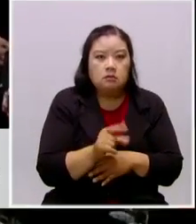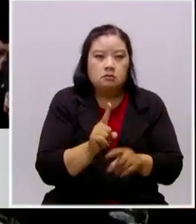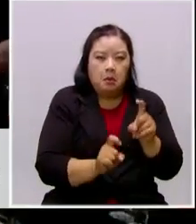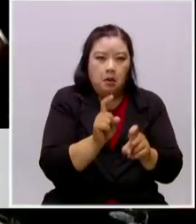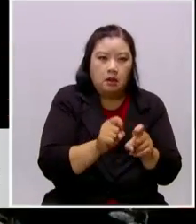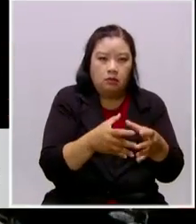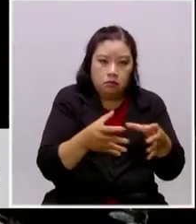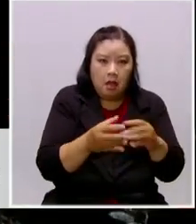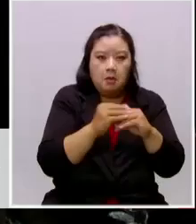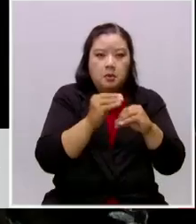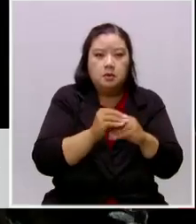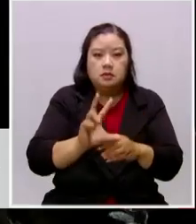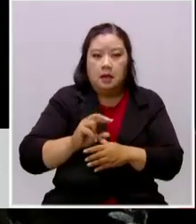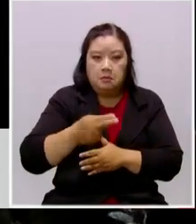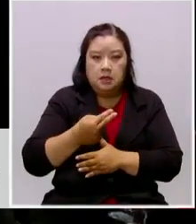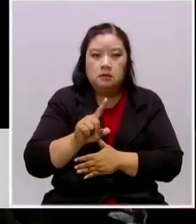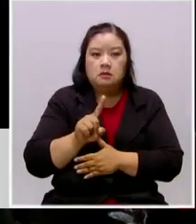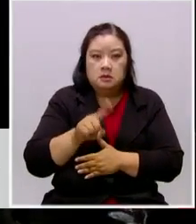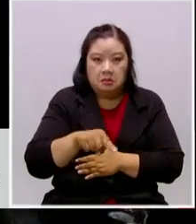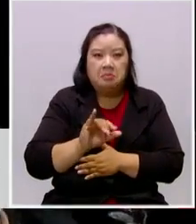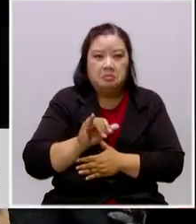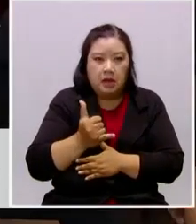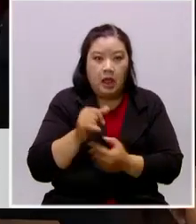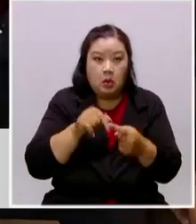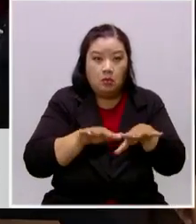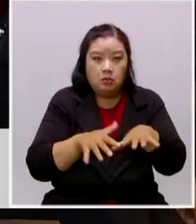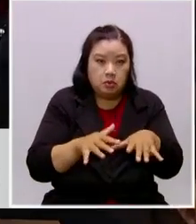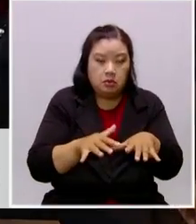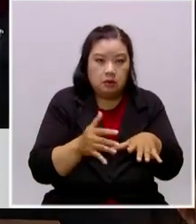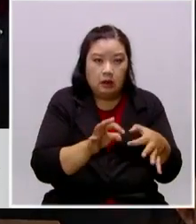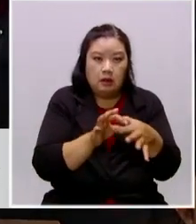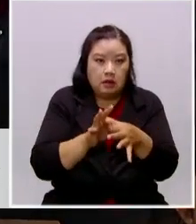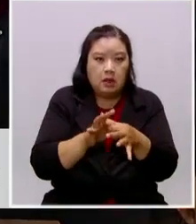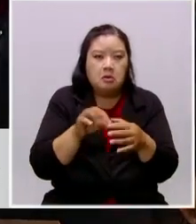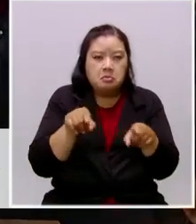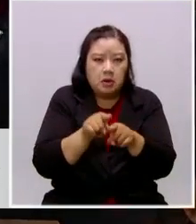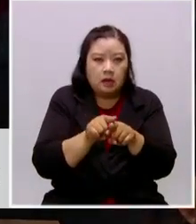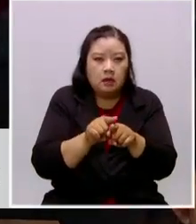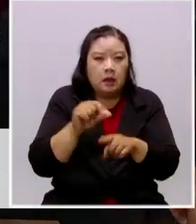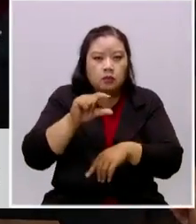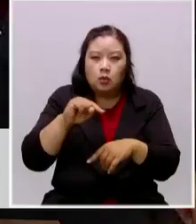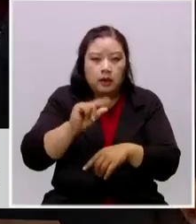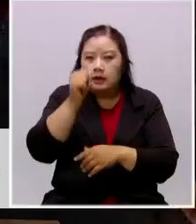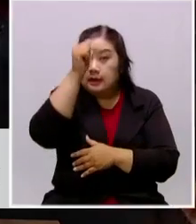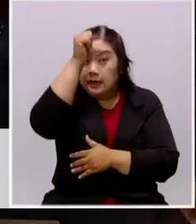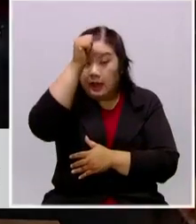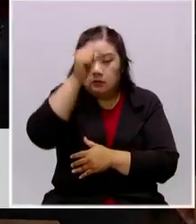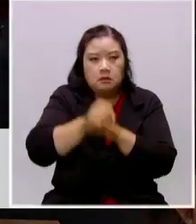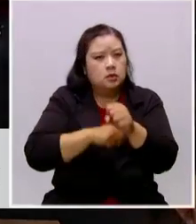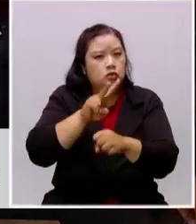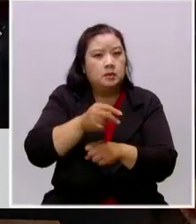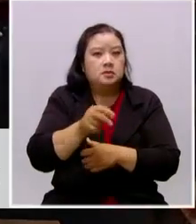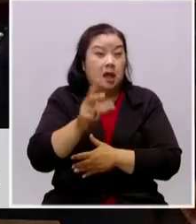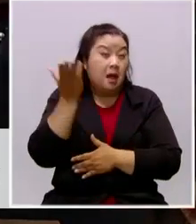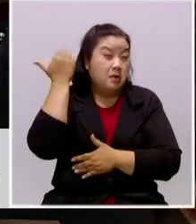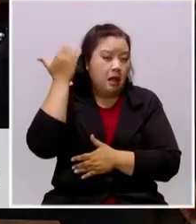ชีวิต 31,000คนจากเหตุการณ์แผ่นดินไหวรุนแรงในอิหร่านเมื่อ 20ปีที่แล้วคือตอนปี 2003ค่ะ